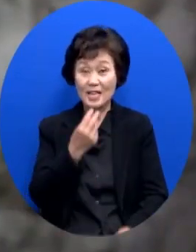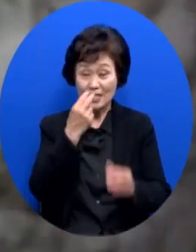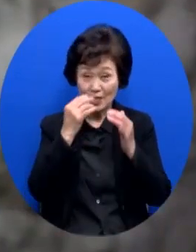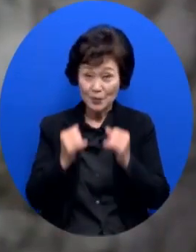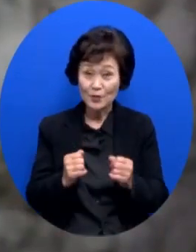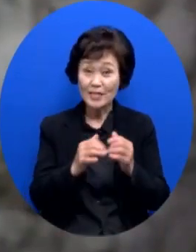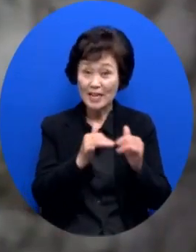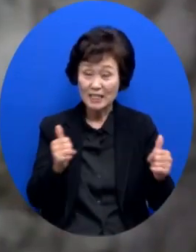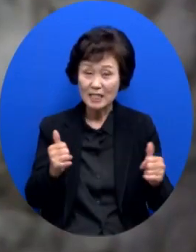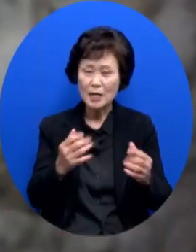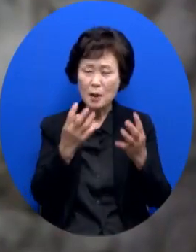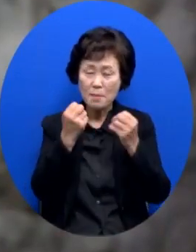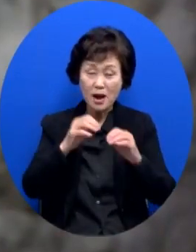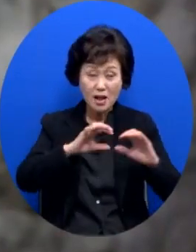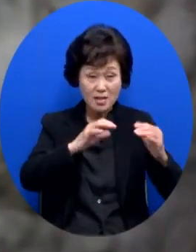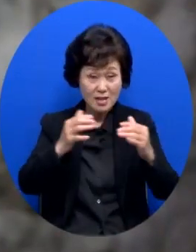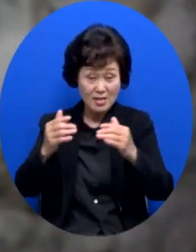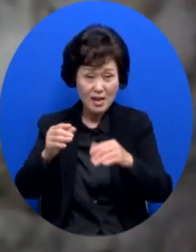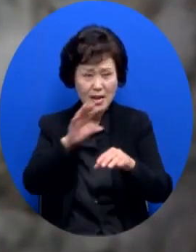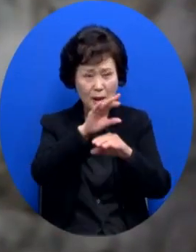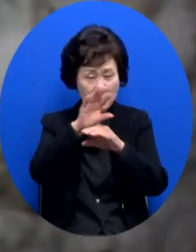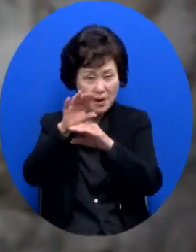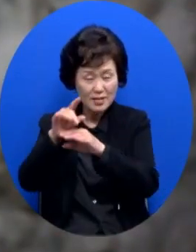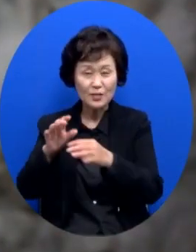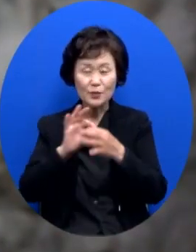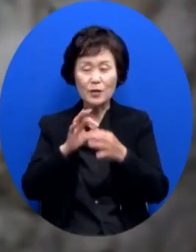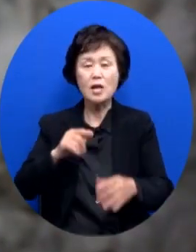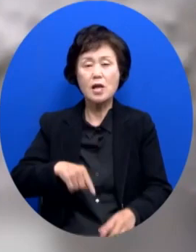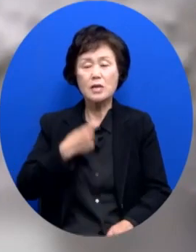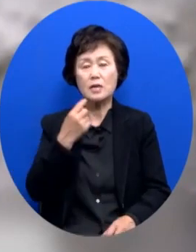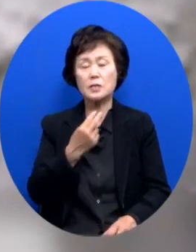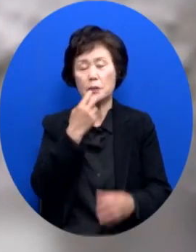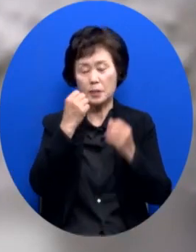여러 나라 방송을 통해 자신들의 이야기를 전했습니다.